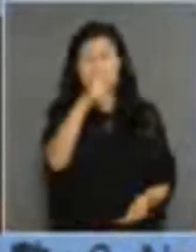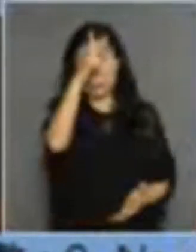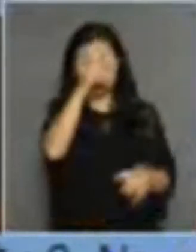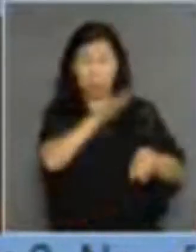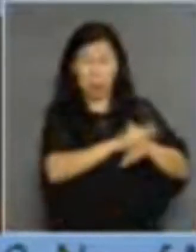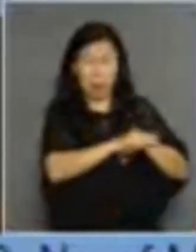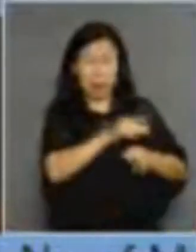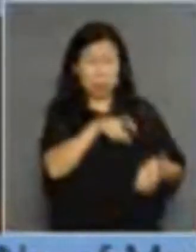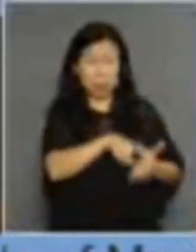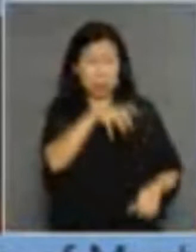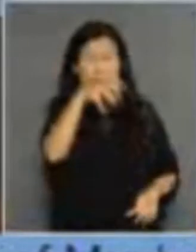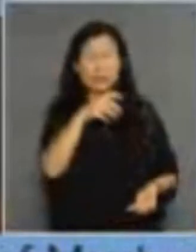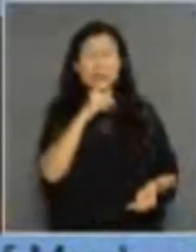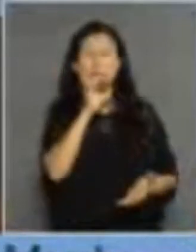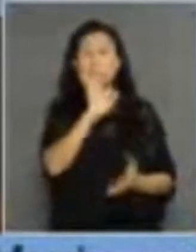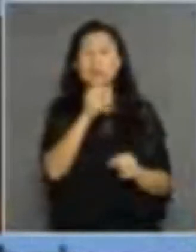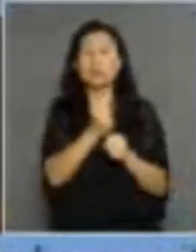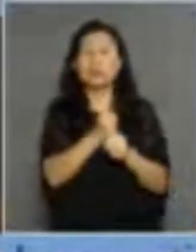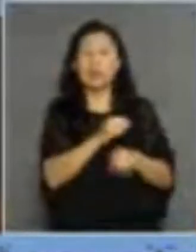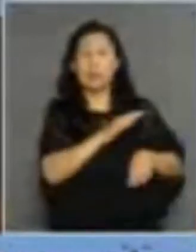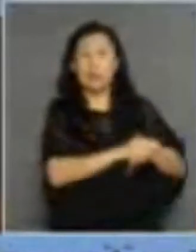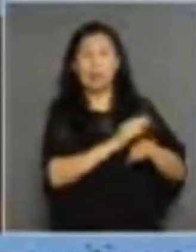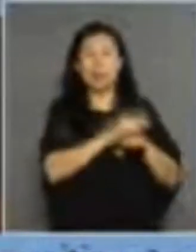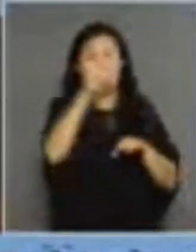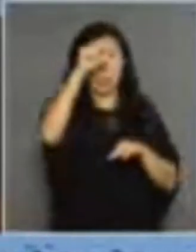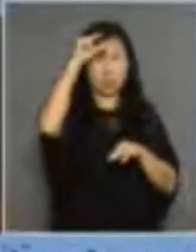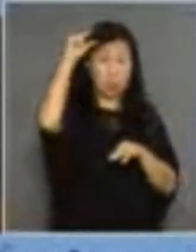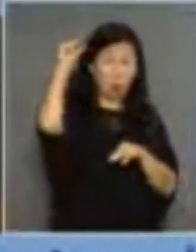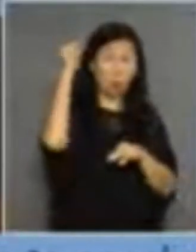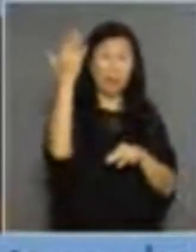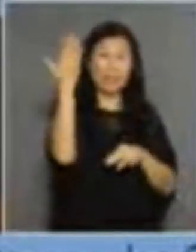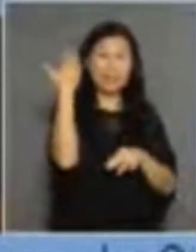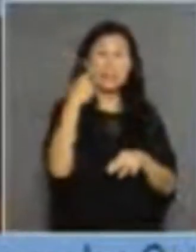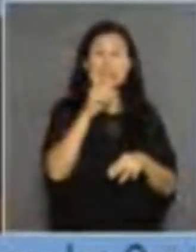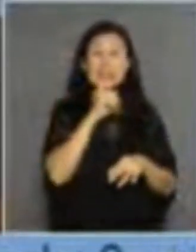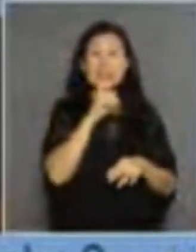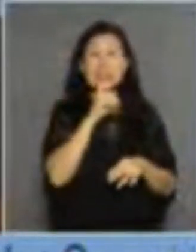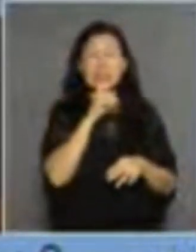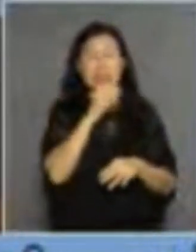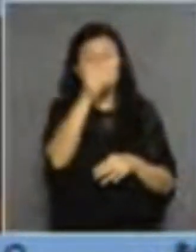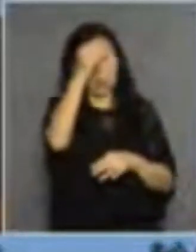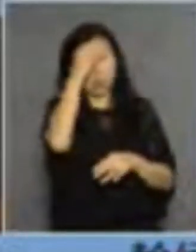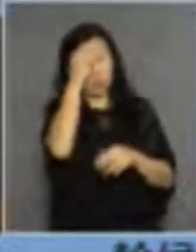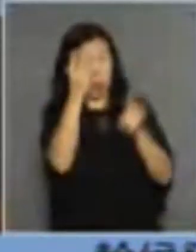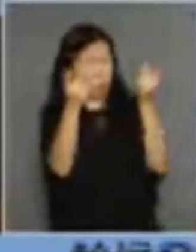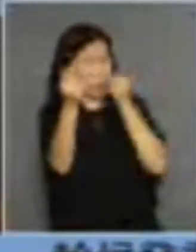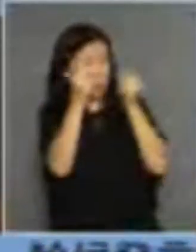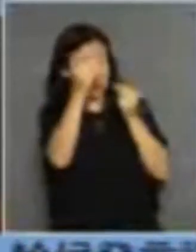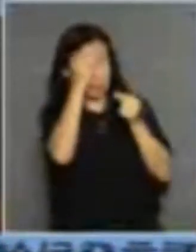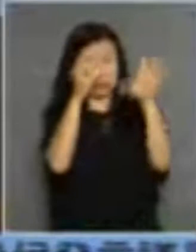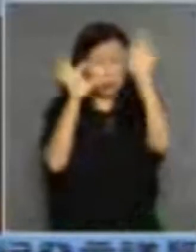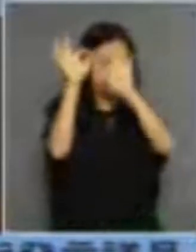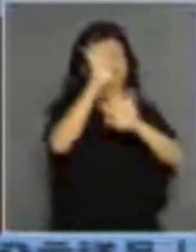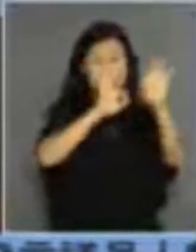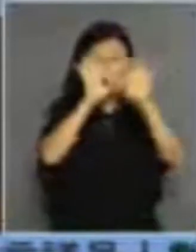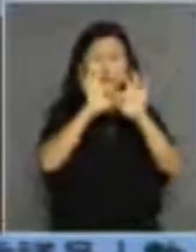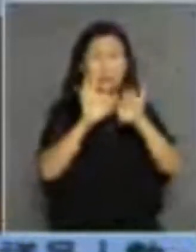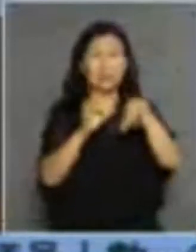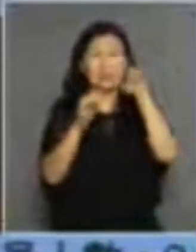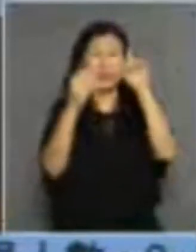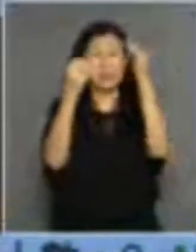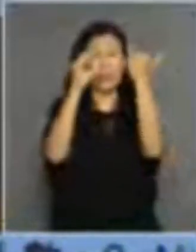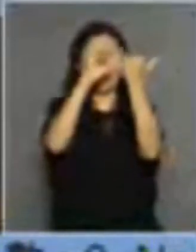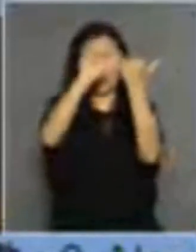又唔做嘢，呢個董伯伯當日又抄新加坡。就哦，人哋60%，我哋